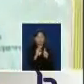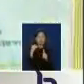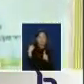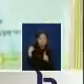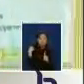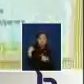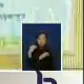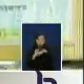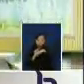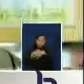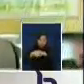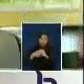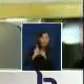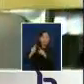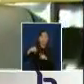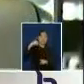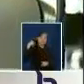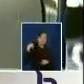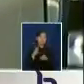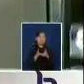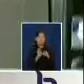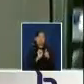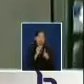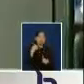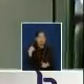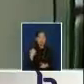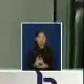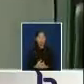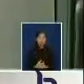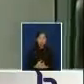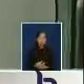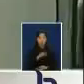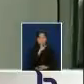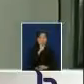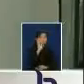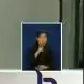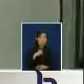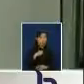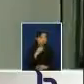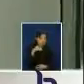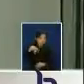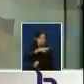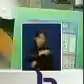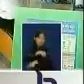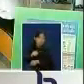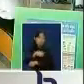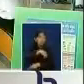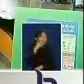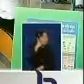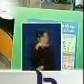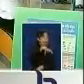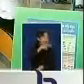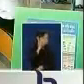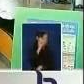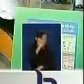อล์แห้งอันนี้เป็นการสำคัญค่ะ แล้วมีคำแนะนำคุณพ่อคุณแม่ที่ดูแลลูกที่ป่วยอยู่ที่บ้านยังไงบ้างครับ คือถ้าลูกป่วย